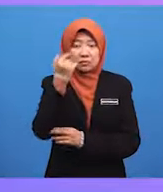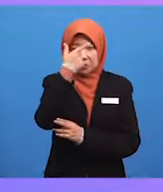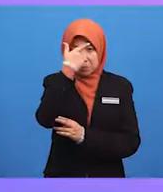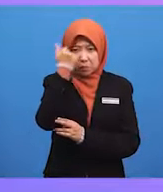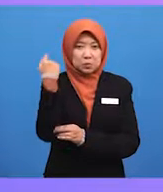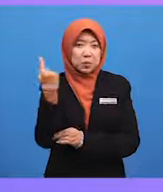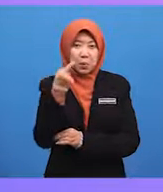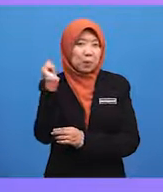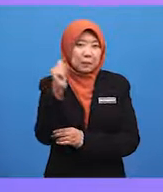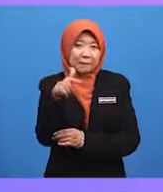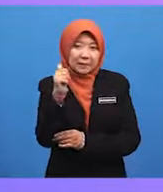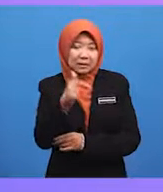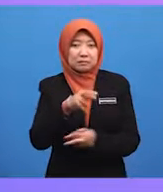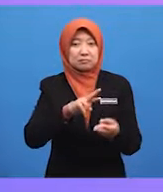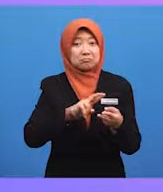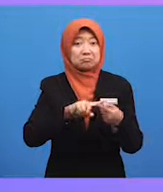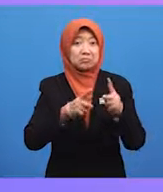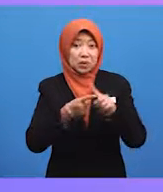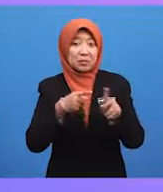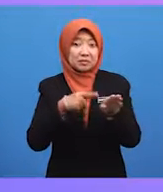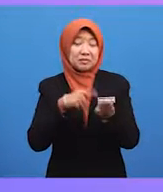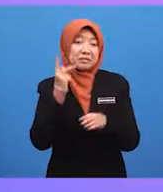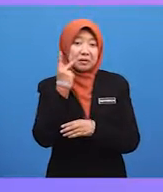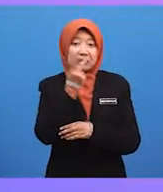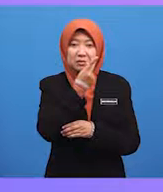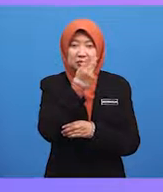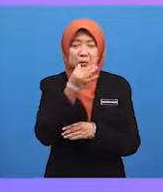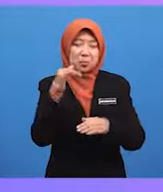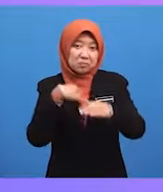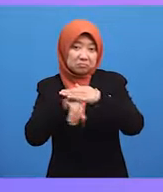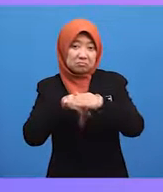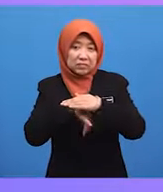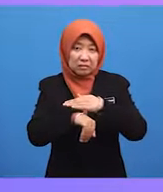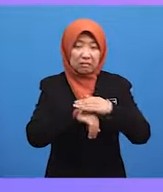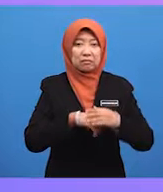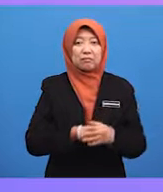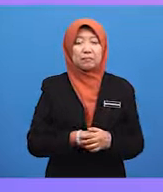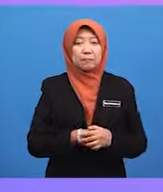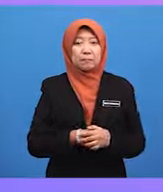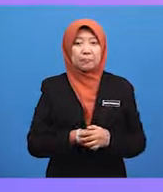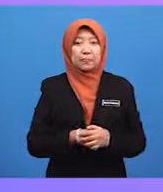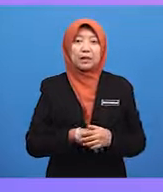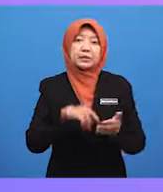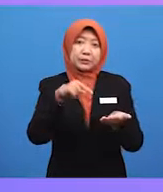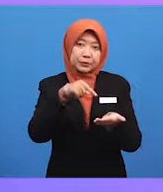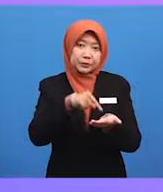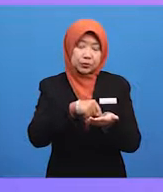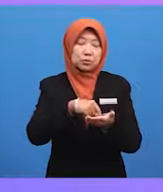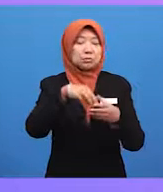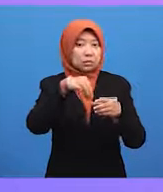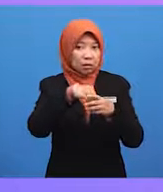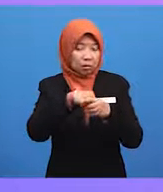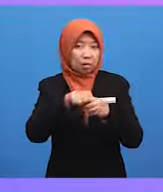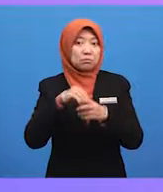membelanja rakan-rakannya di kantin dan memperlekehkan mereka. Tindakannya itu juga tergolong dalam